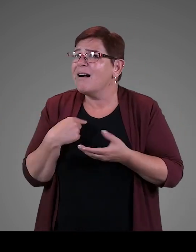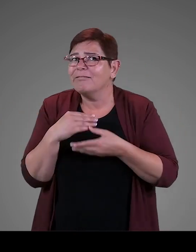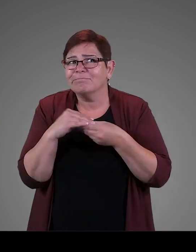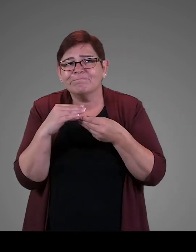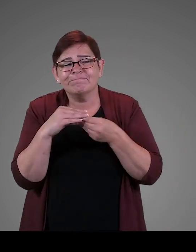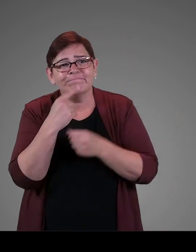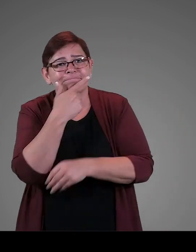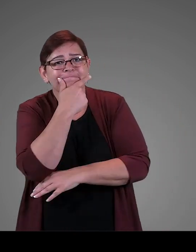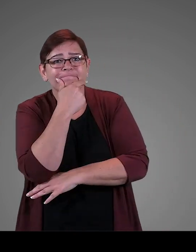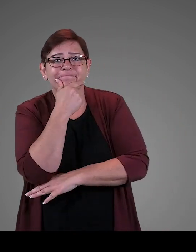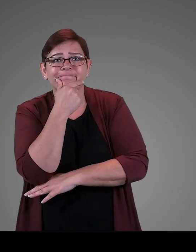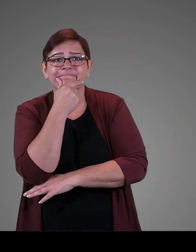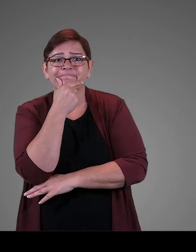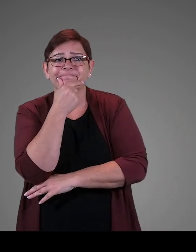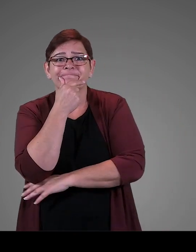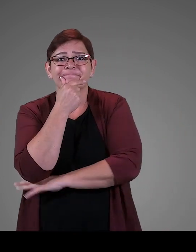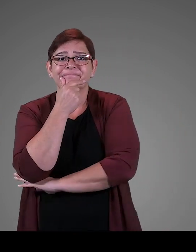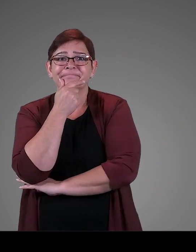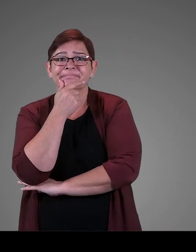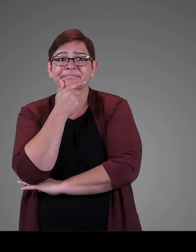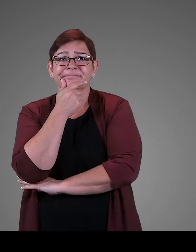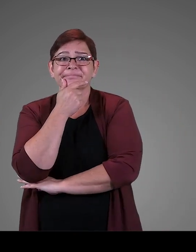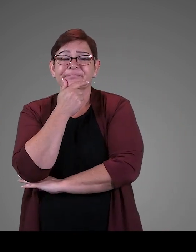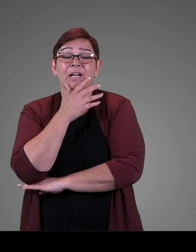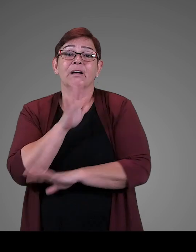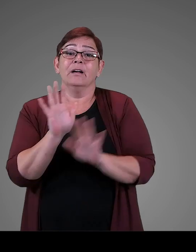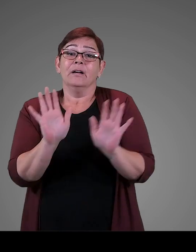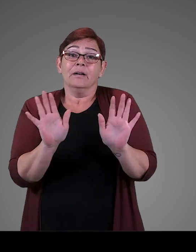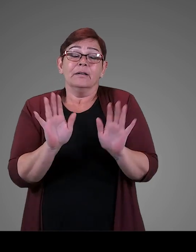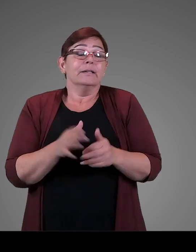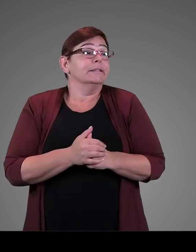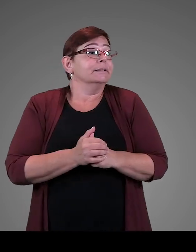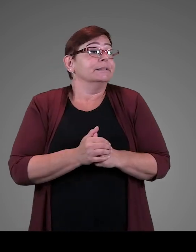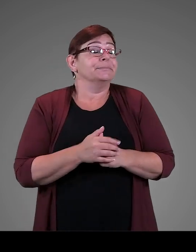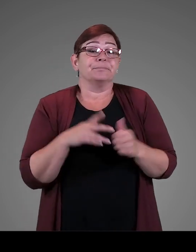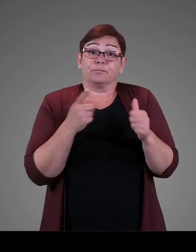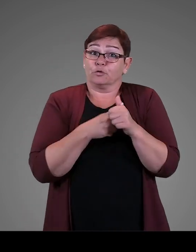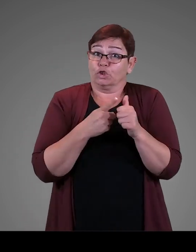qu'est-ce que je pourrais dire d'autre? Des remerciements.